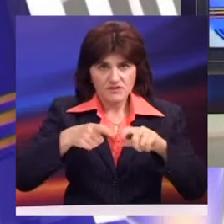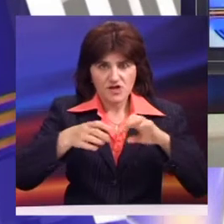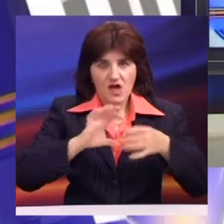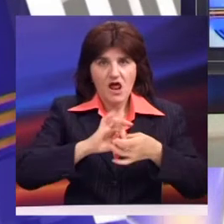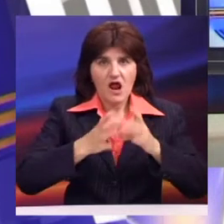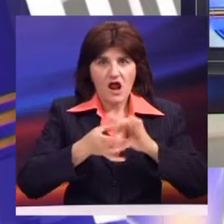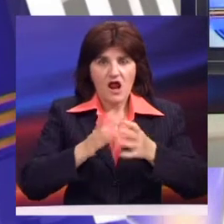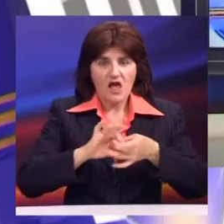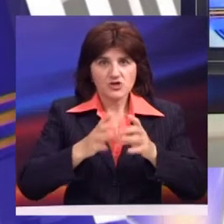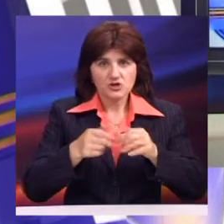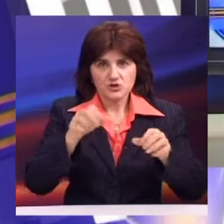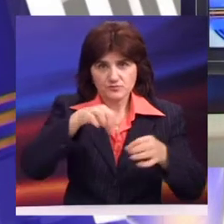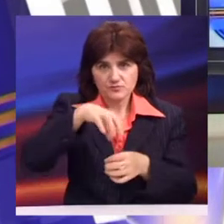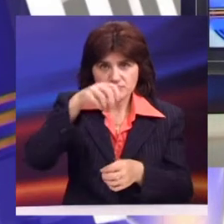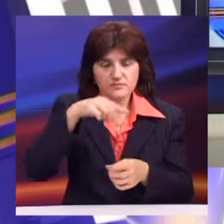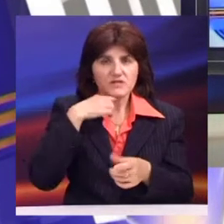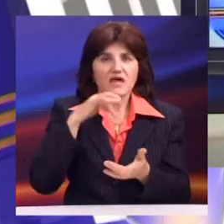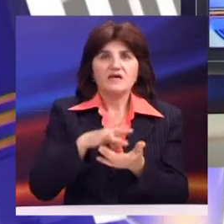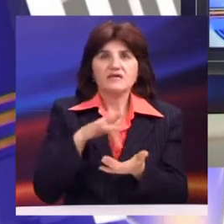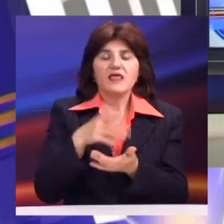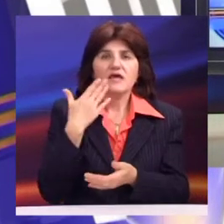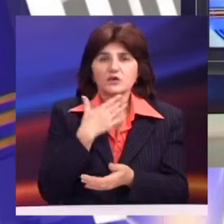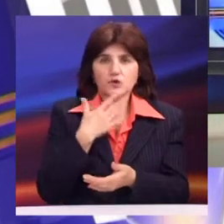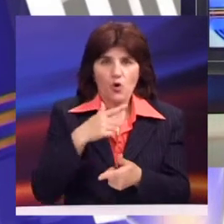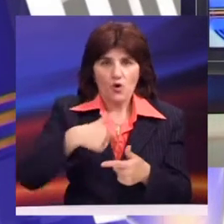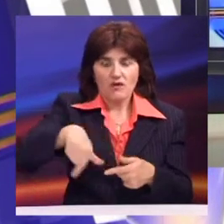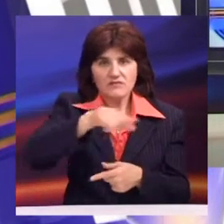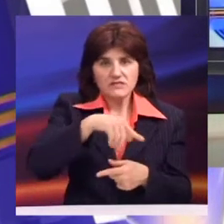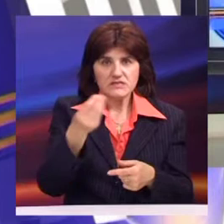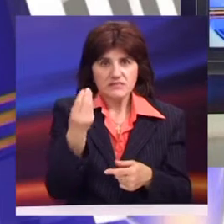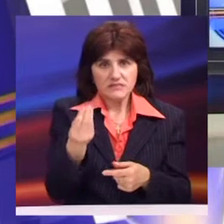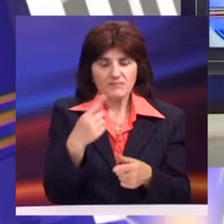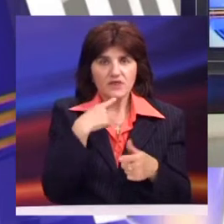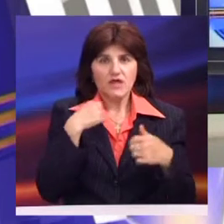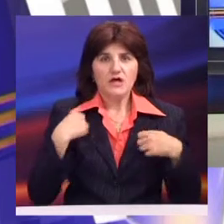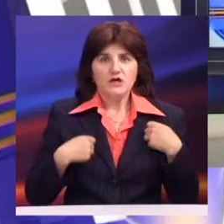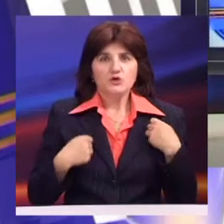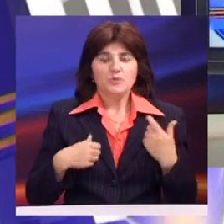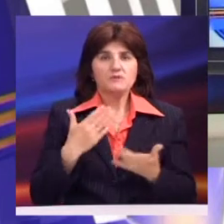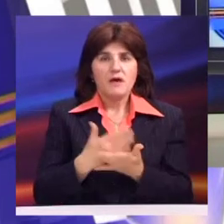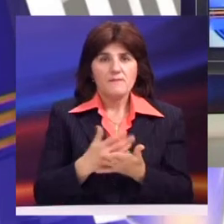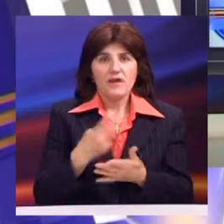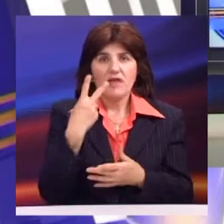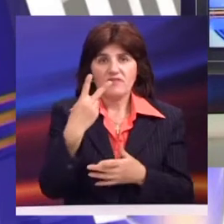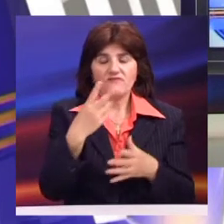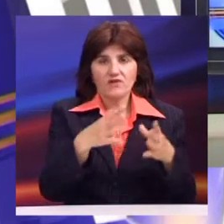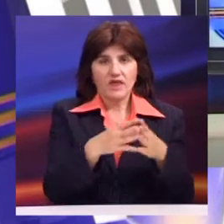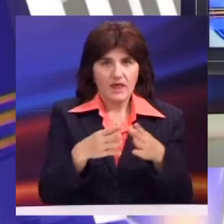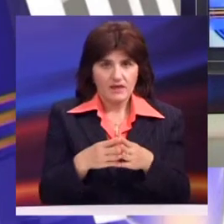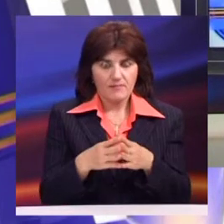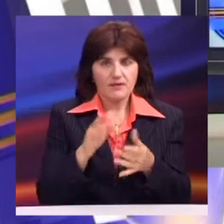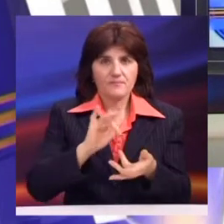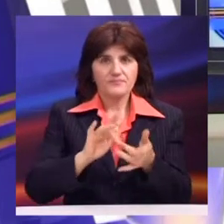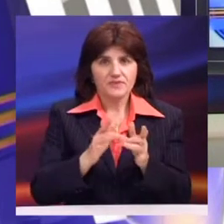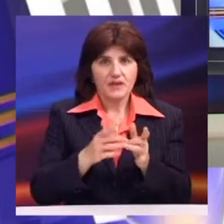reakcija učestvovalo je 24 ekipe iz srednjih škola sa teritorije Srbije, a Subotica je učestvovala sa